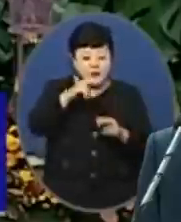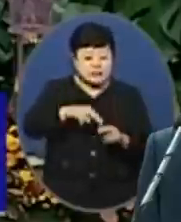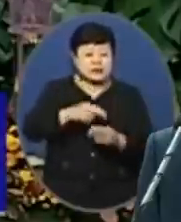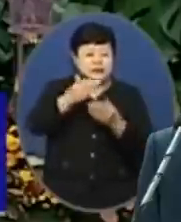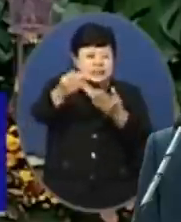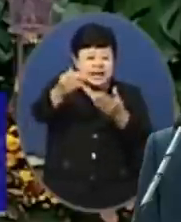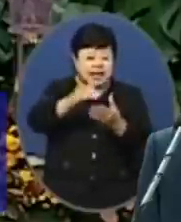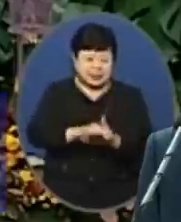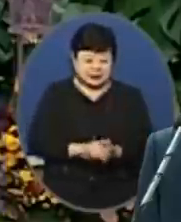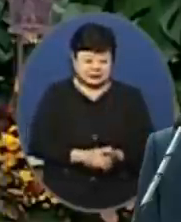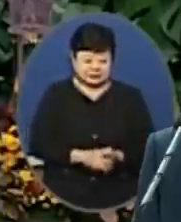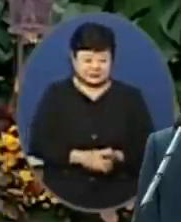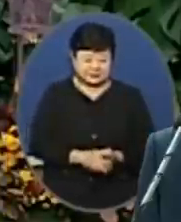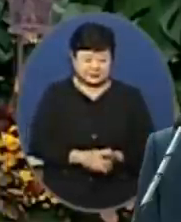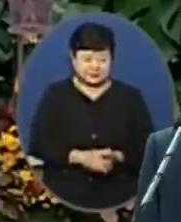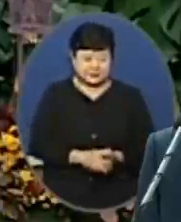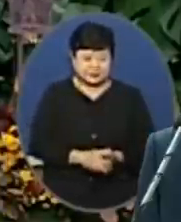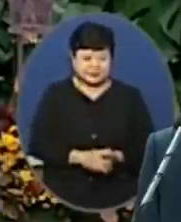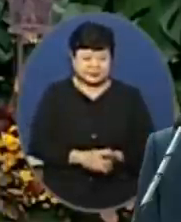드리라.